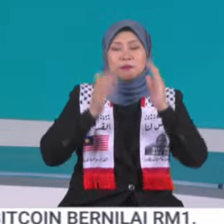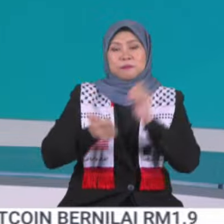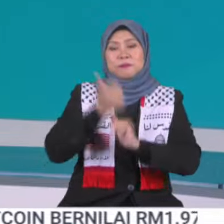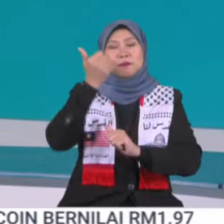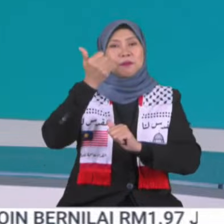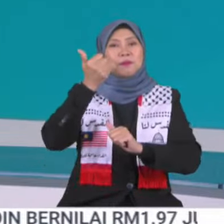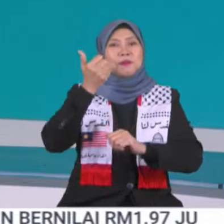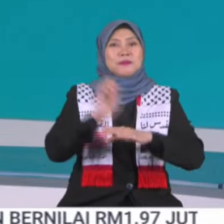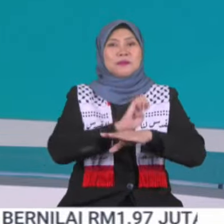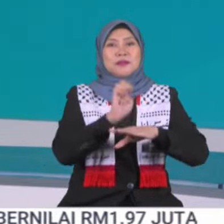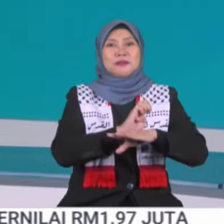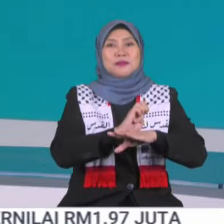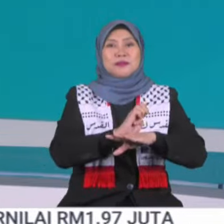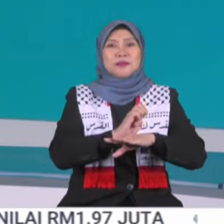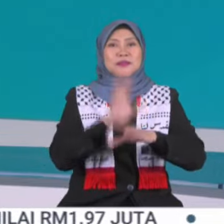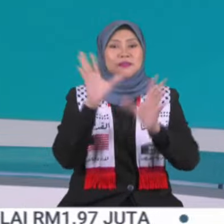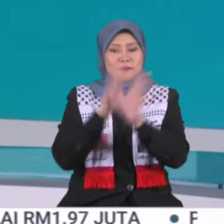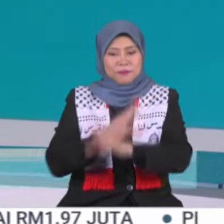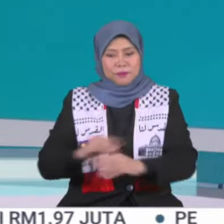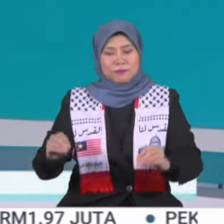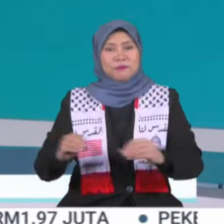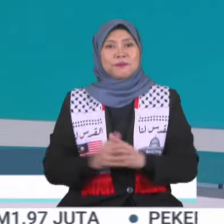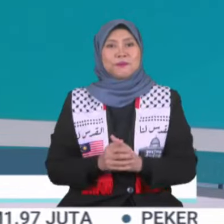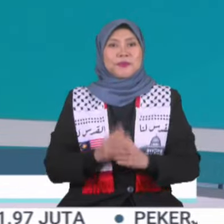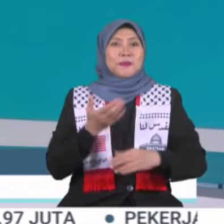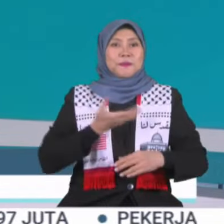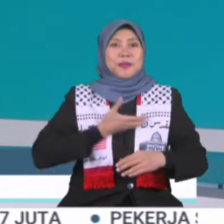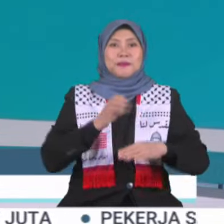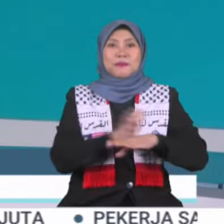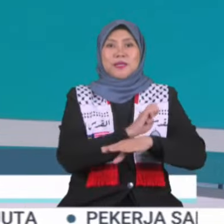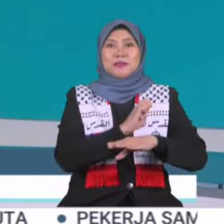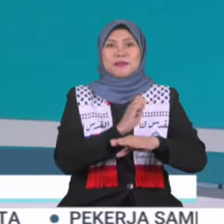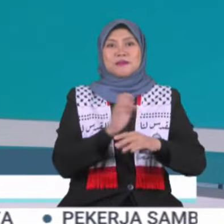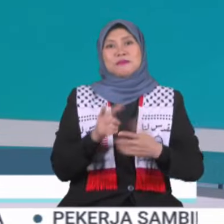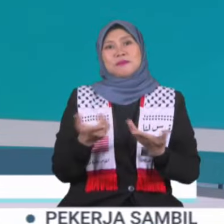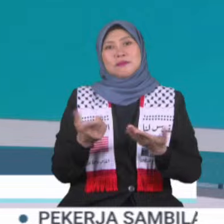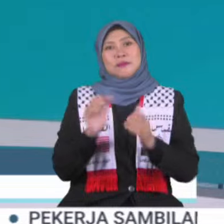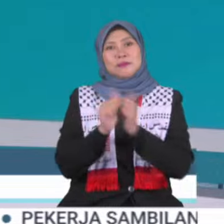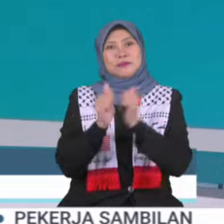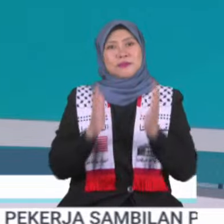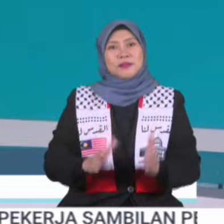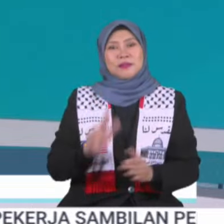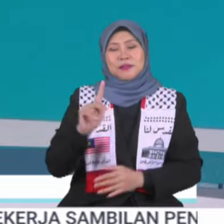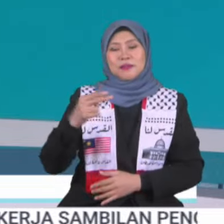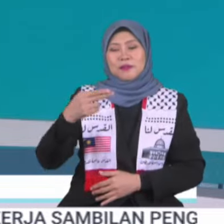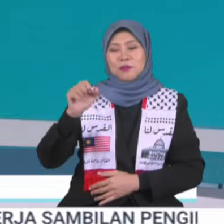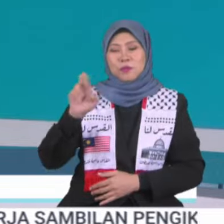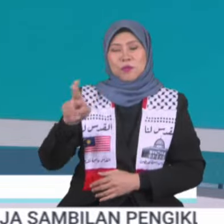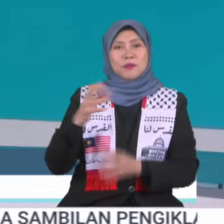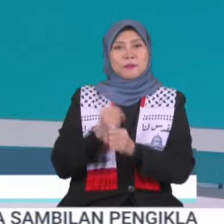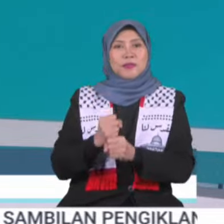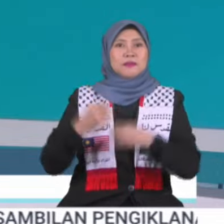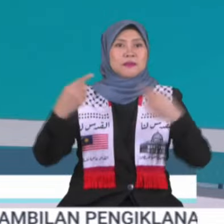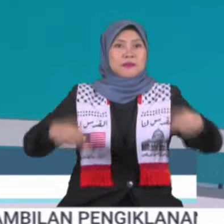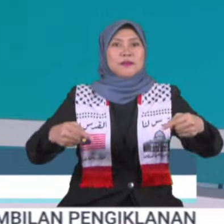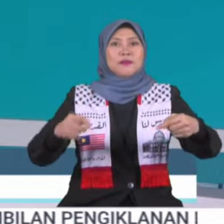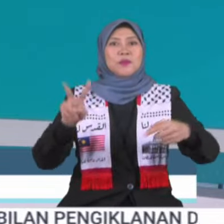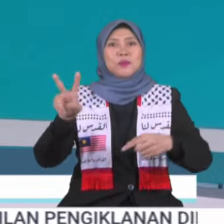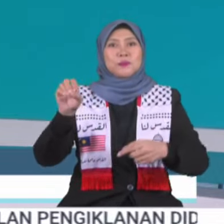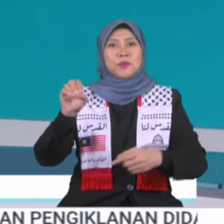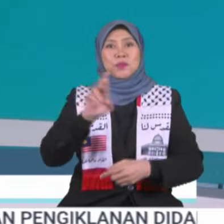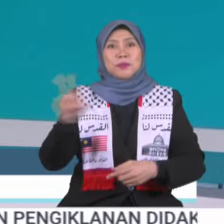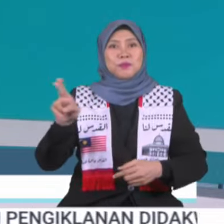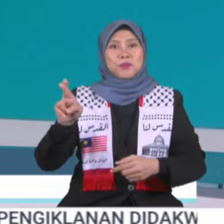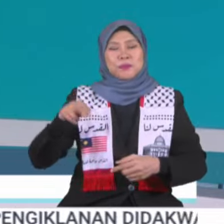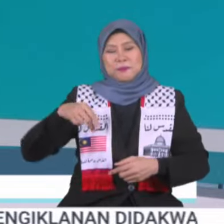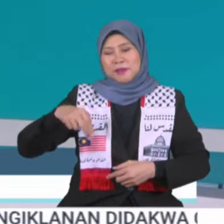pingat emas pada temasya di Sarawak. Pingat emas diperoleh menerusi atlet Kor Jing Hong yang mengungguli saingan 20,000